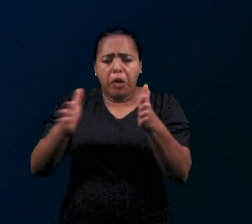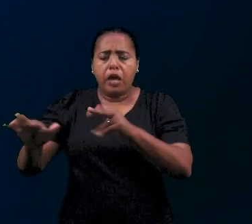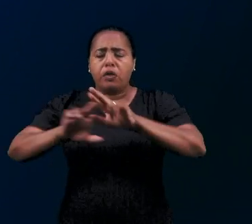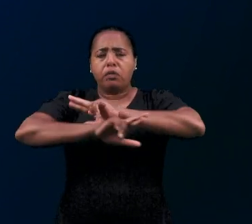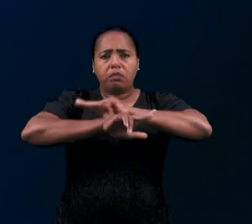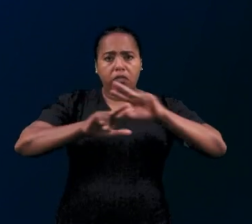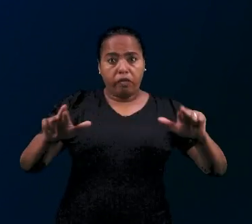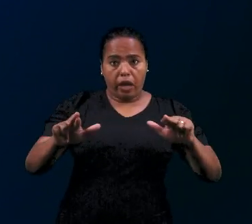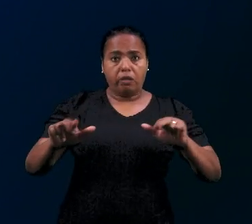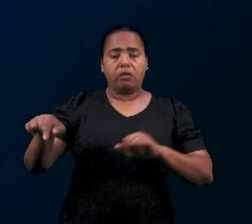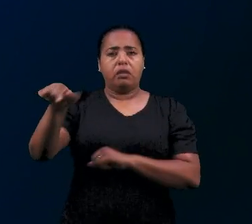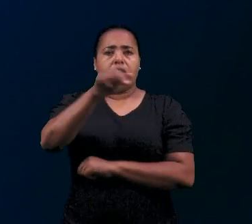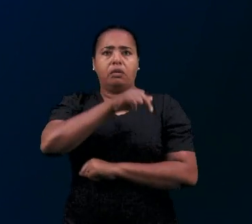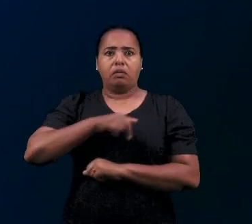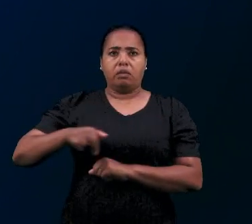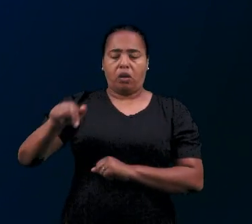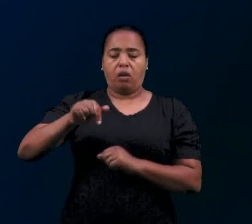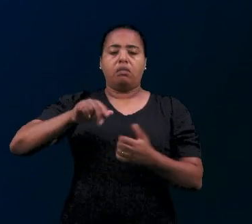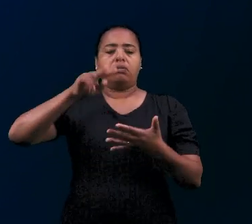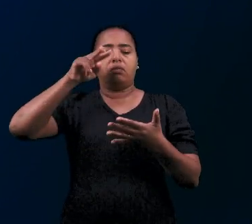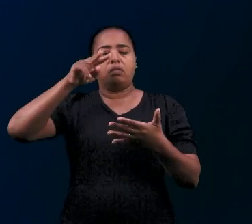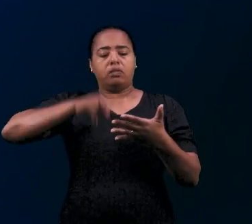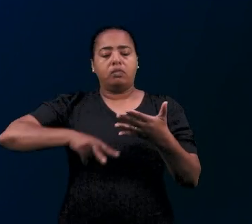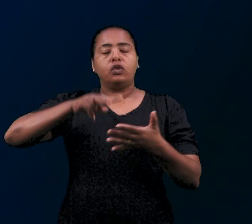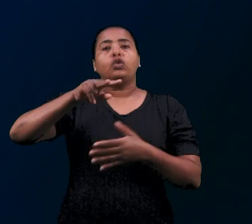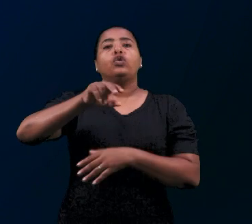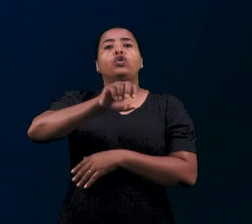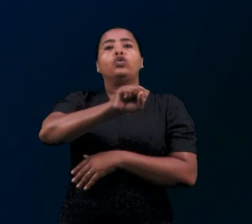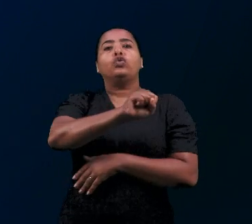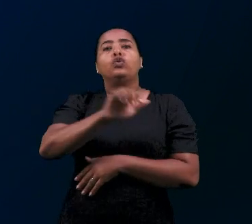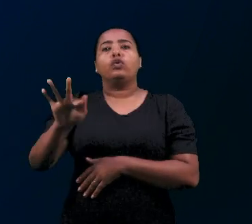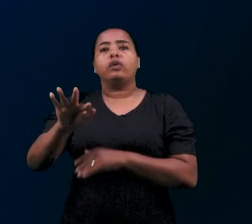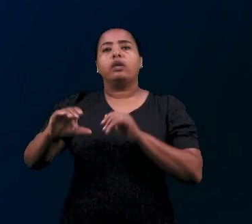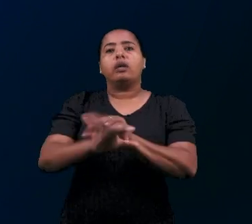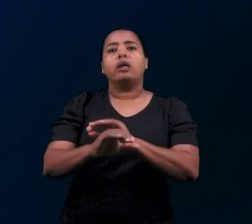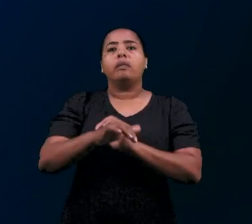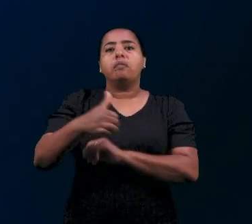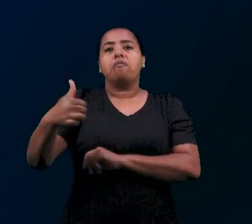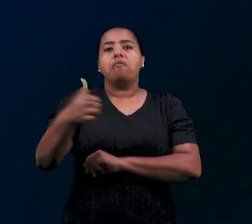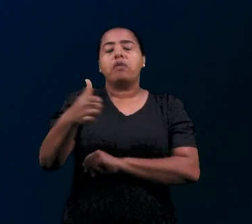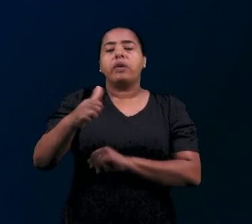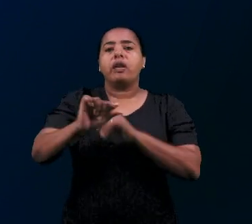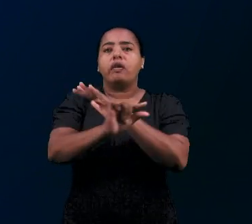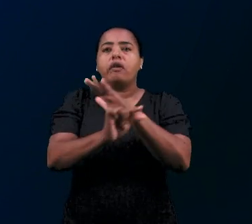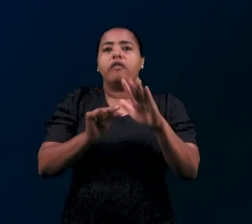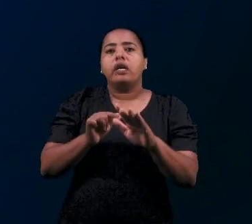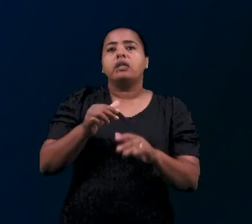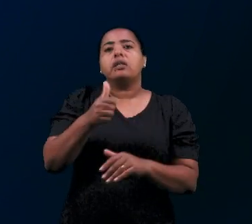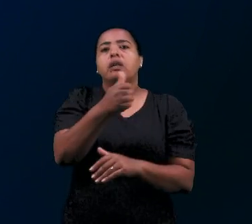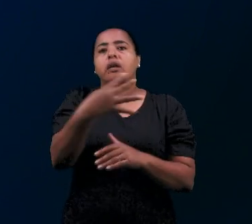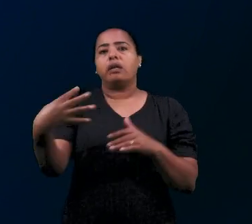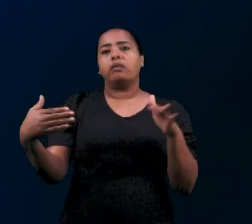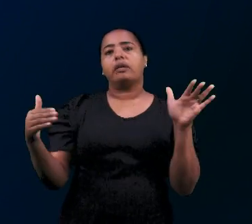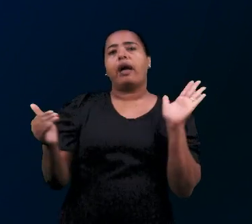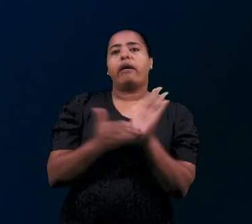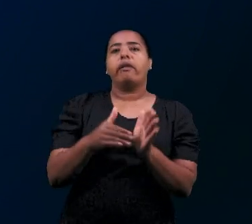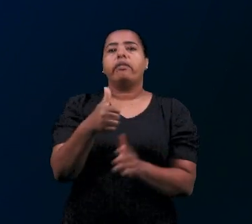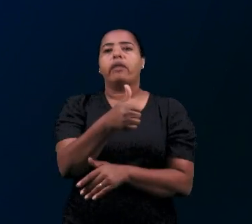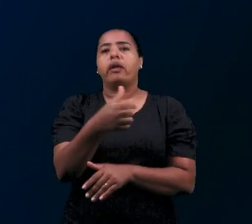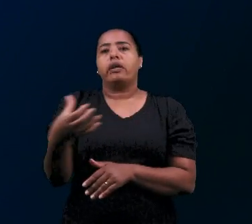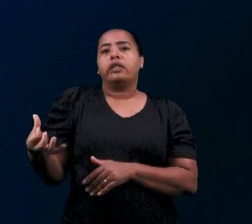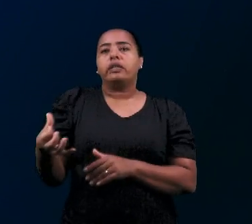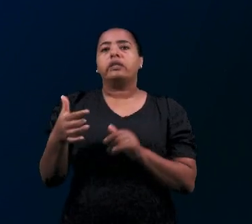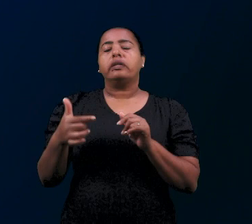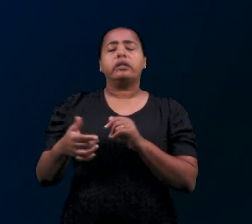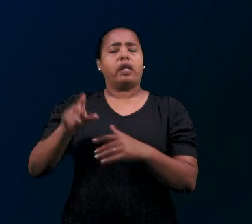nous analysons le livre du prophète Sophonie, chapitre 1er, les versets 14 au 16. Nous